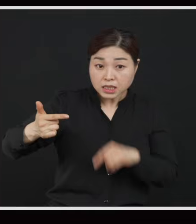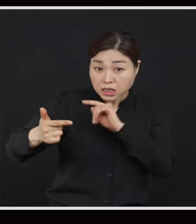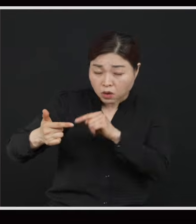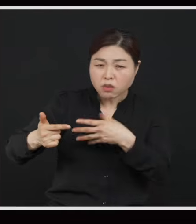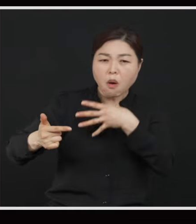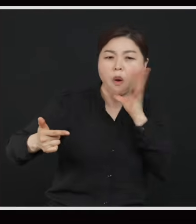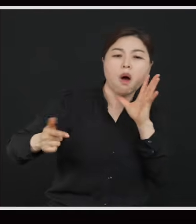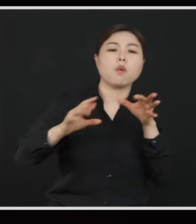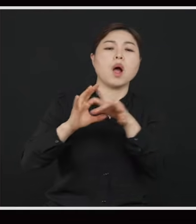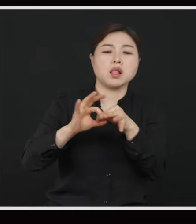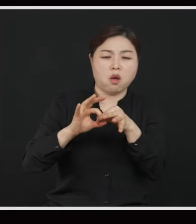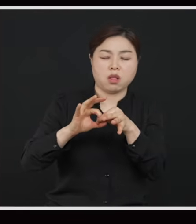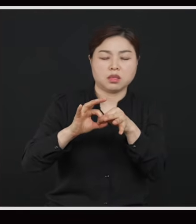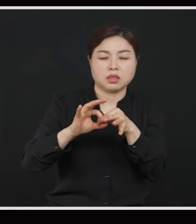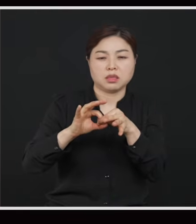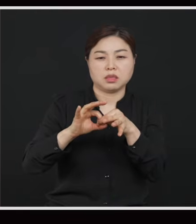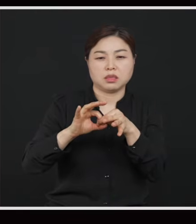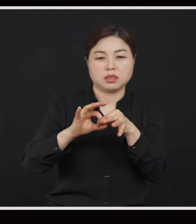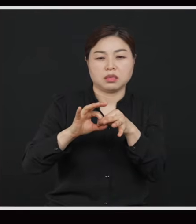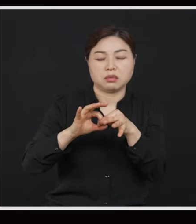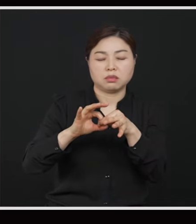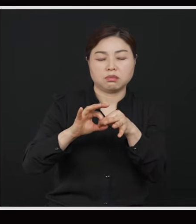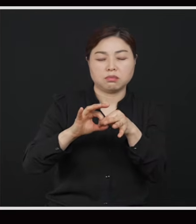진짜 직격탄